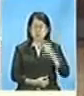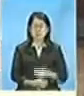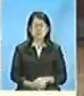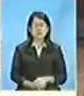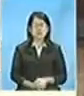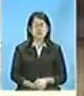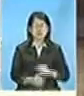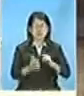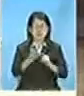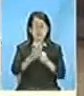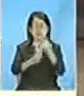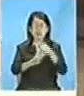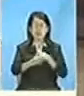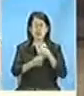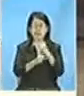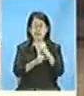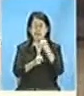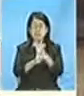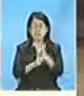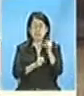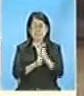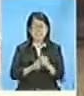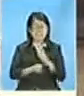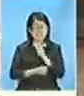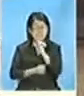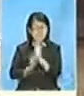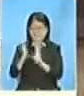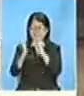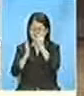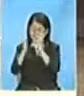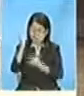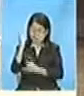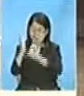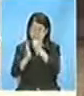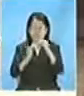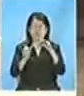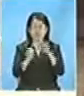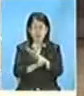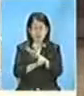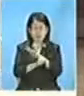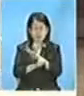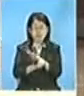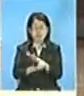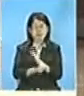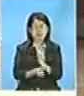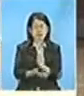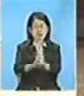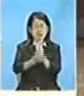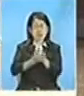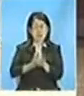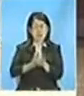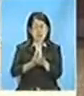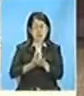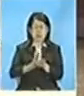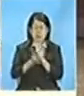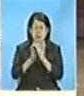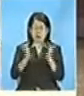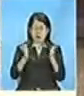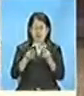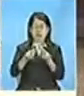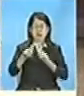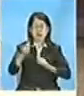จากการทำงานที่ฟันฝ่าในทุกภูมิภาคนั้นทำให้ได้รับรางวัลต่างๆค่อนข้างม